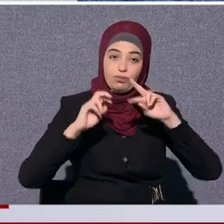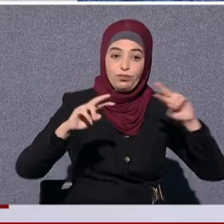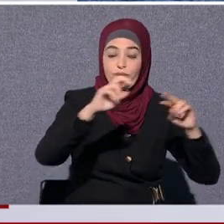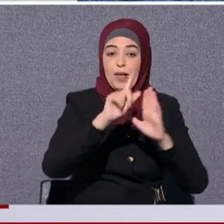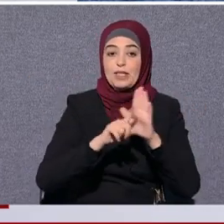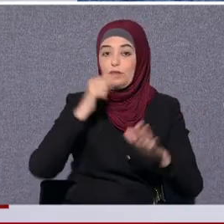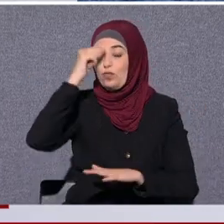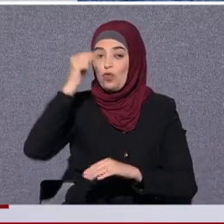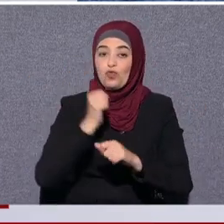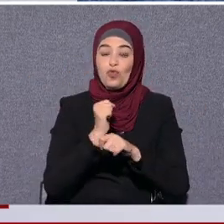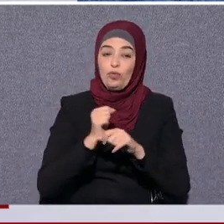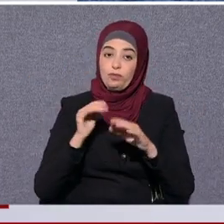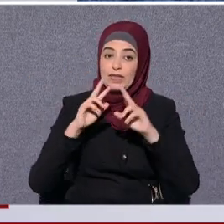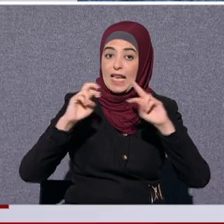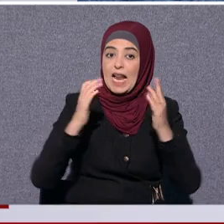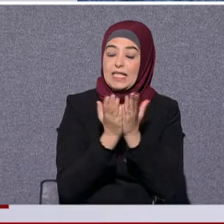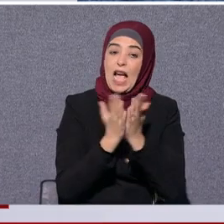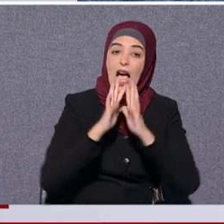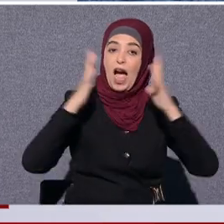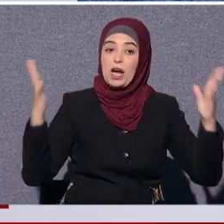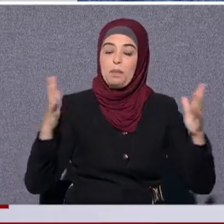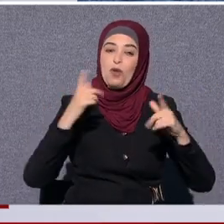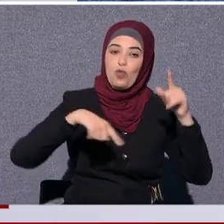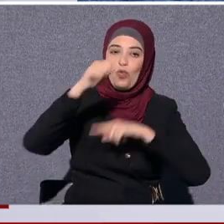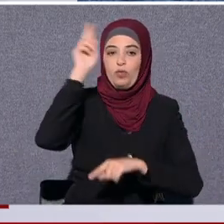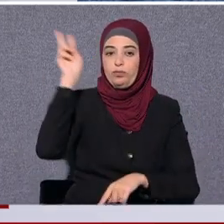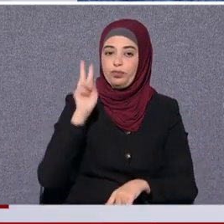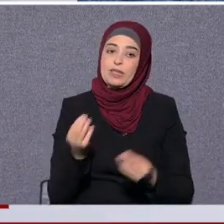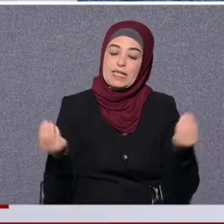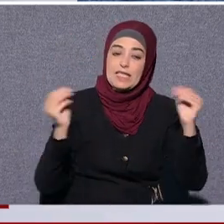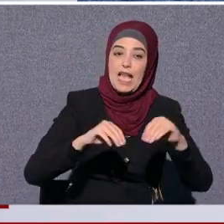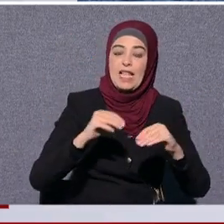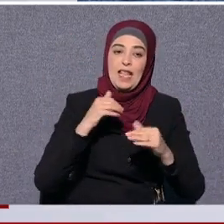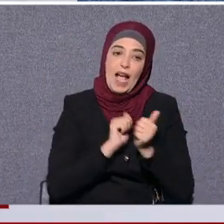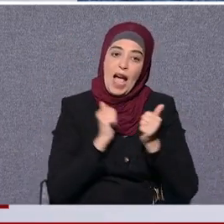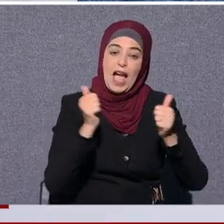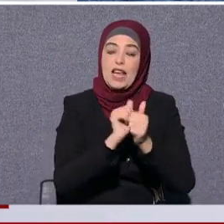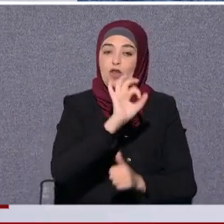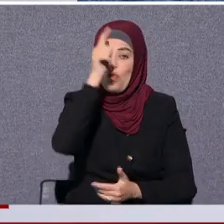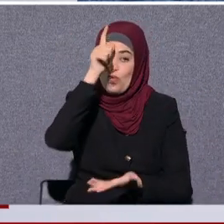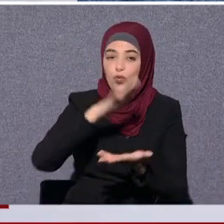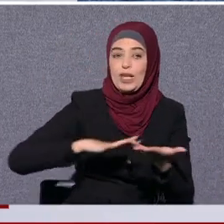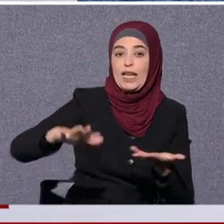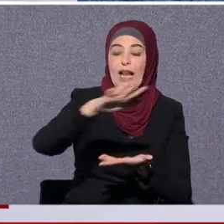وتعتبر دراسة واطمئنان عن جميع أهالينا في الأردن.